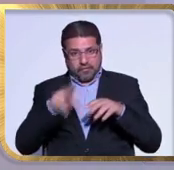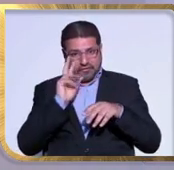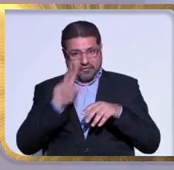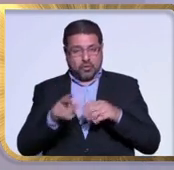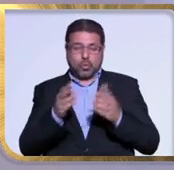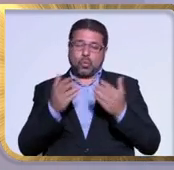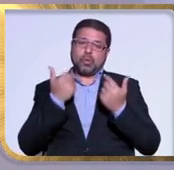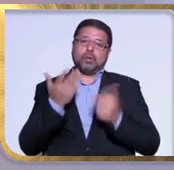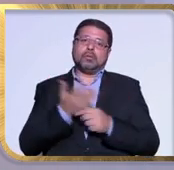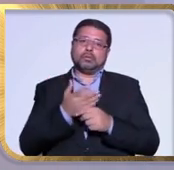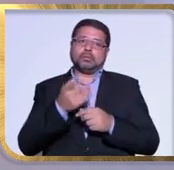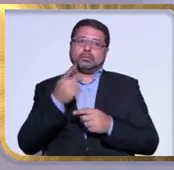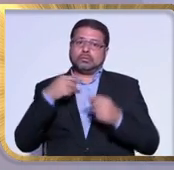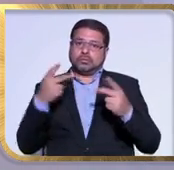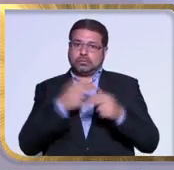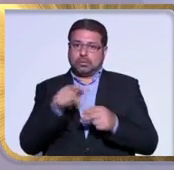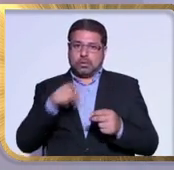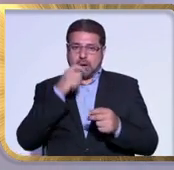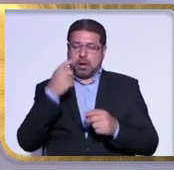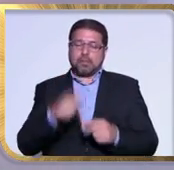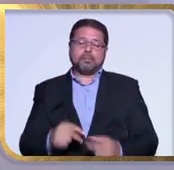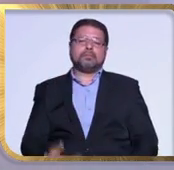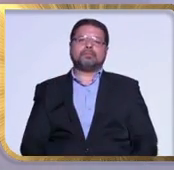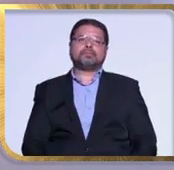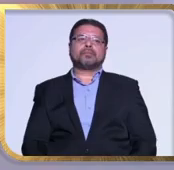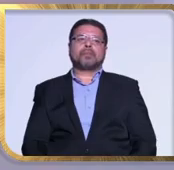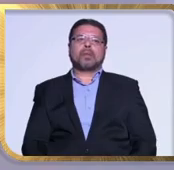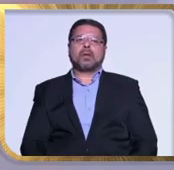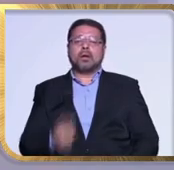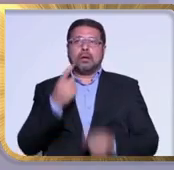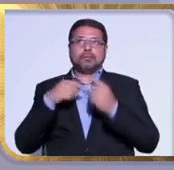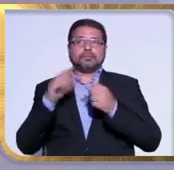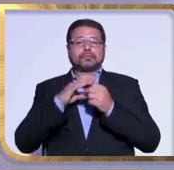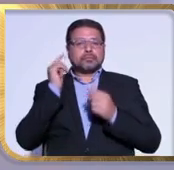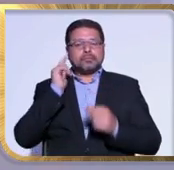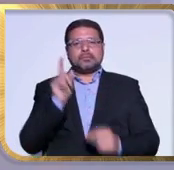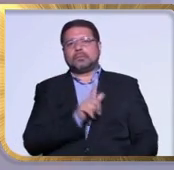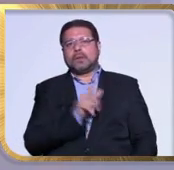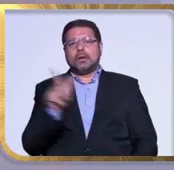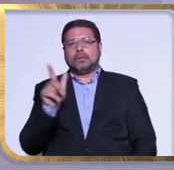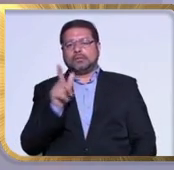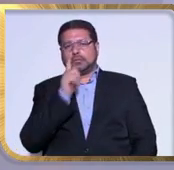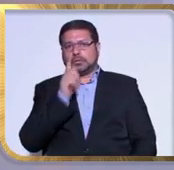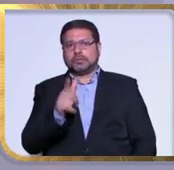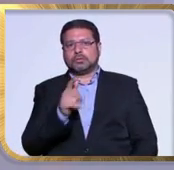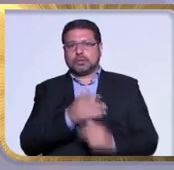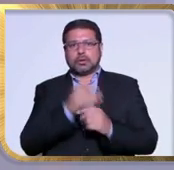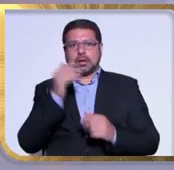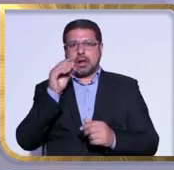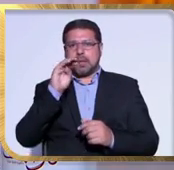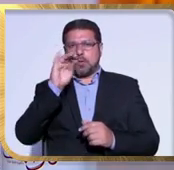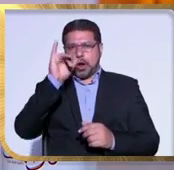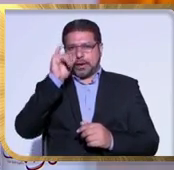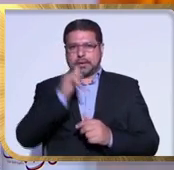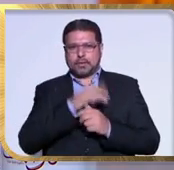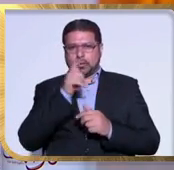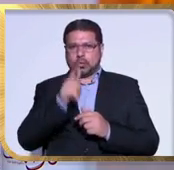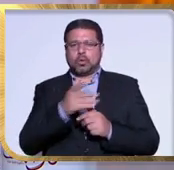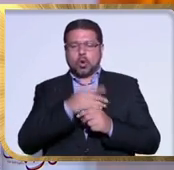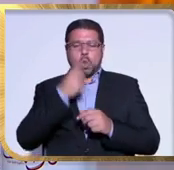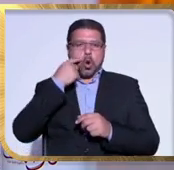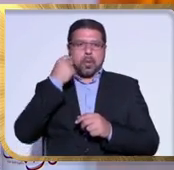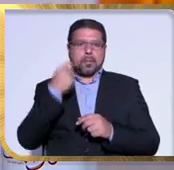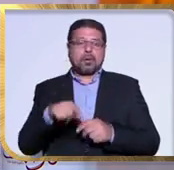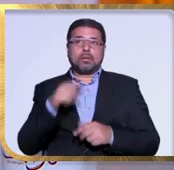طريق القطع انه ده مال حرام ورد في صحيح امام البخاري عن سيدنا عمر